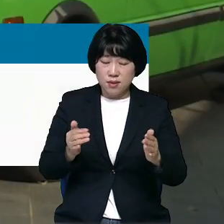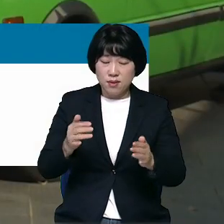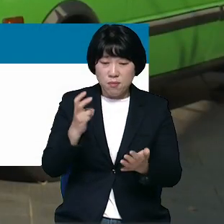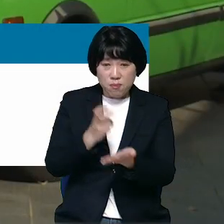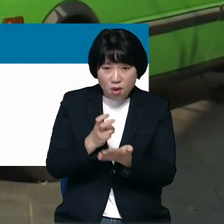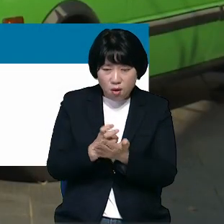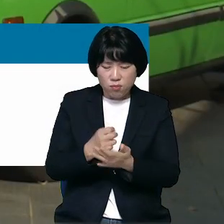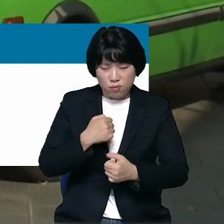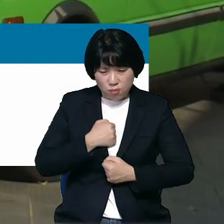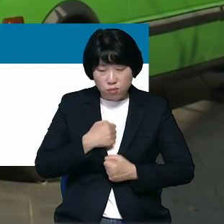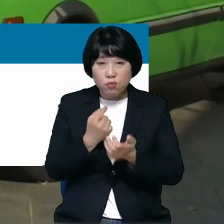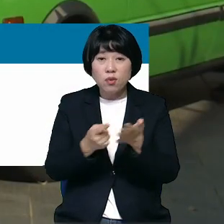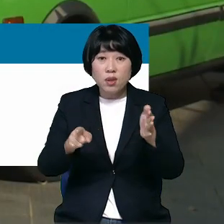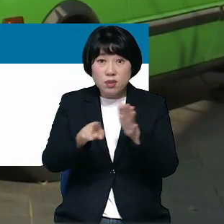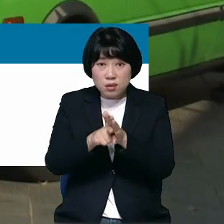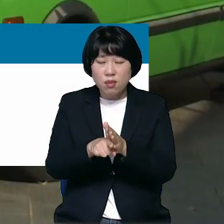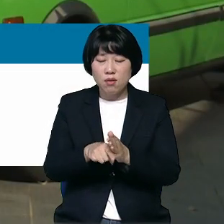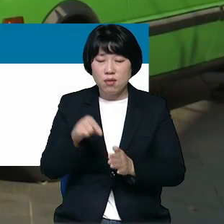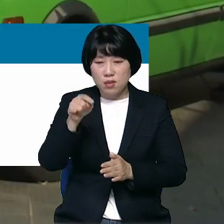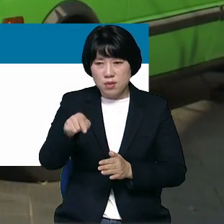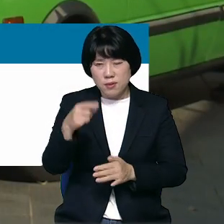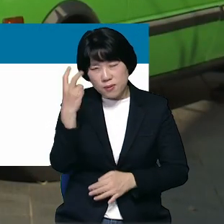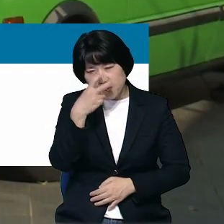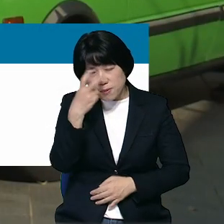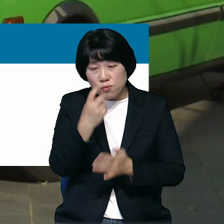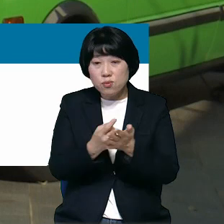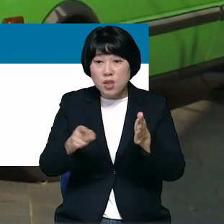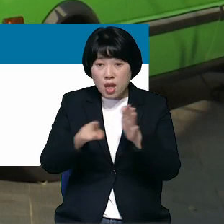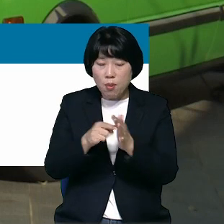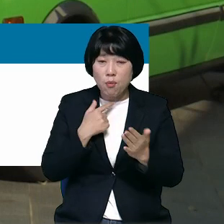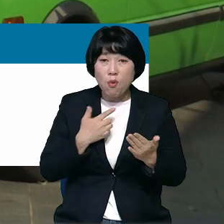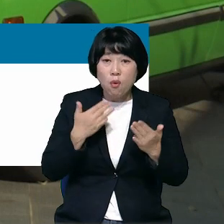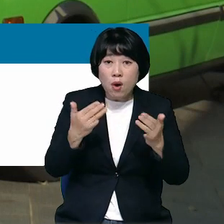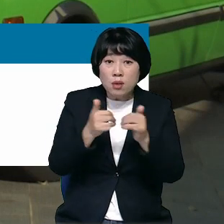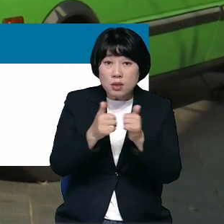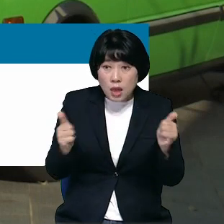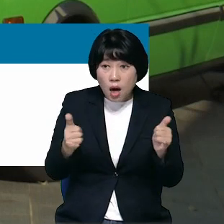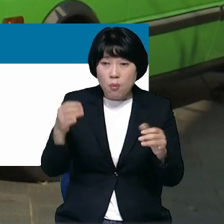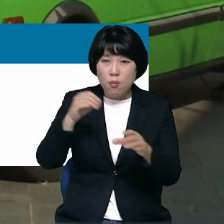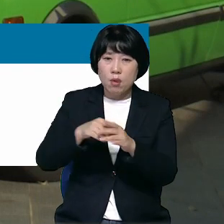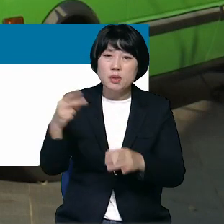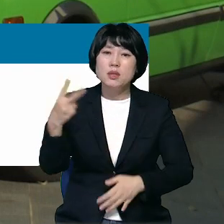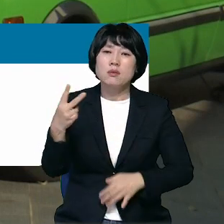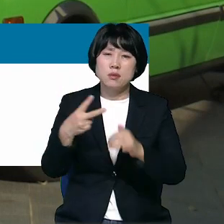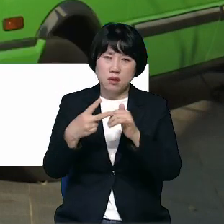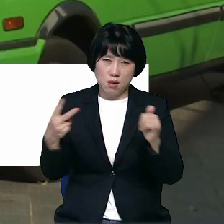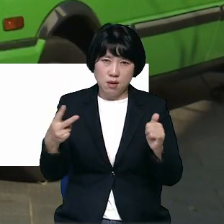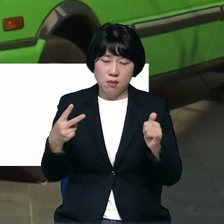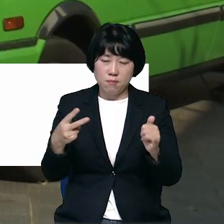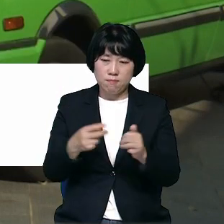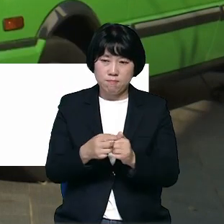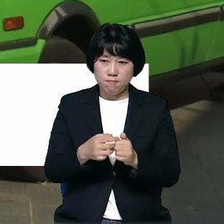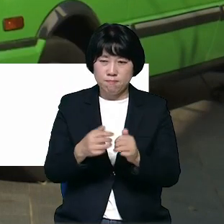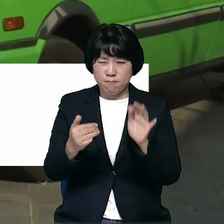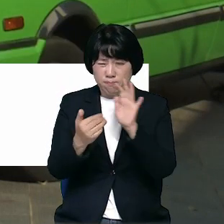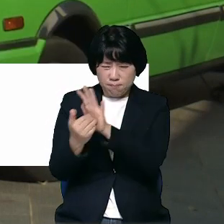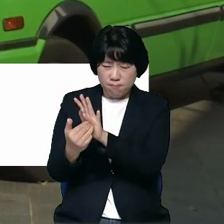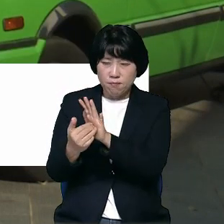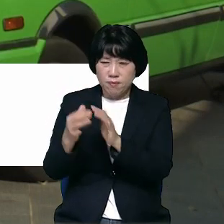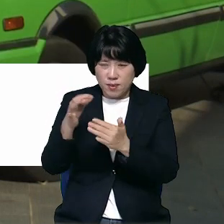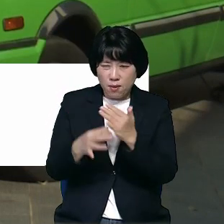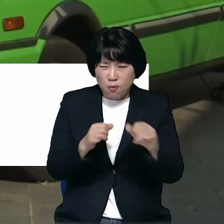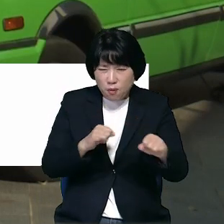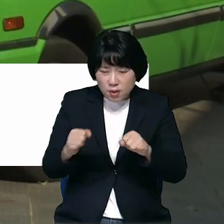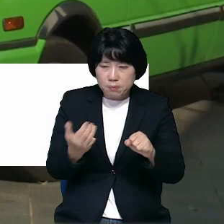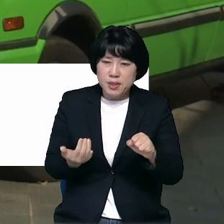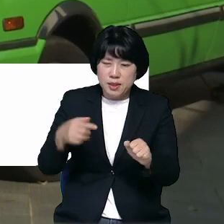방역수칙을 지키기 위해서 이런 부분들을 점검하기 위해서 자원봉사자들 포함해서 2천여 명이 방역 관련 활동을